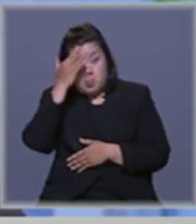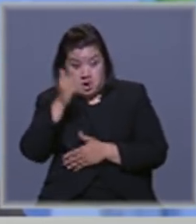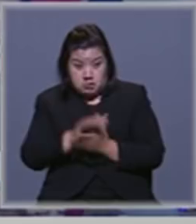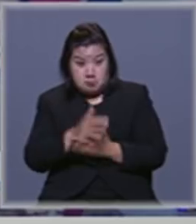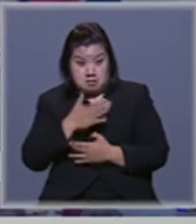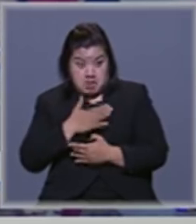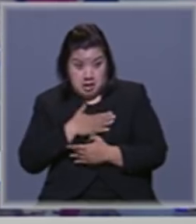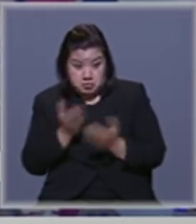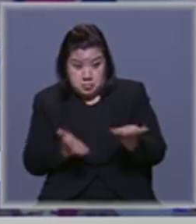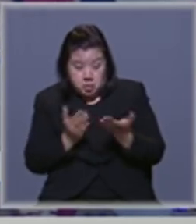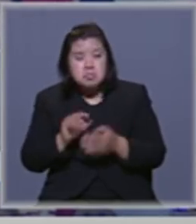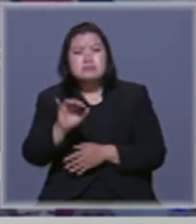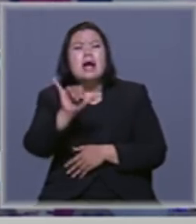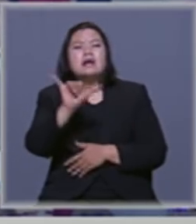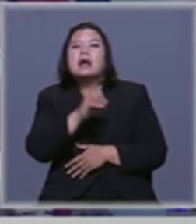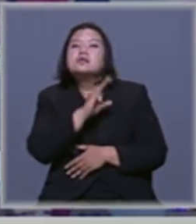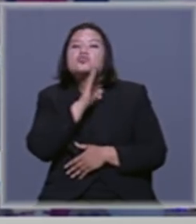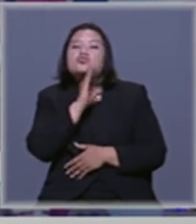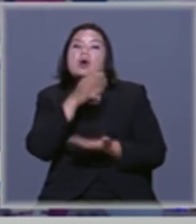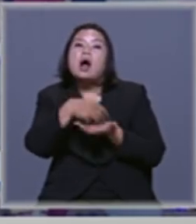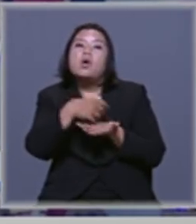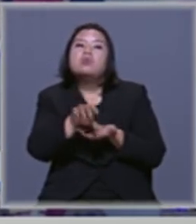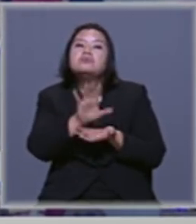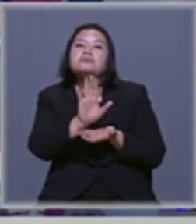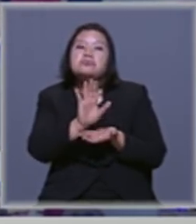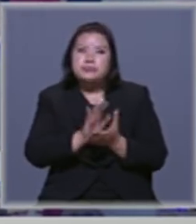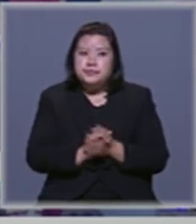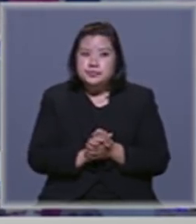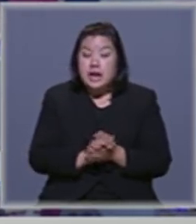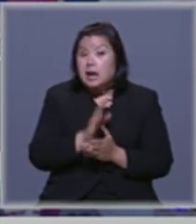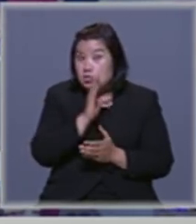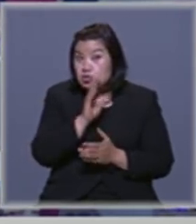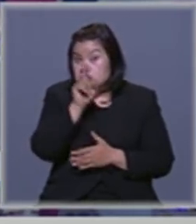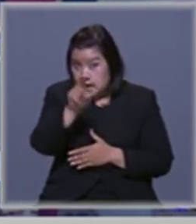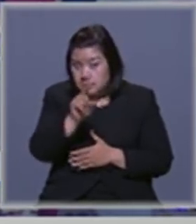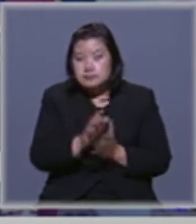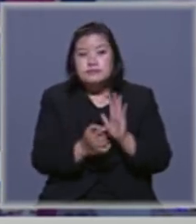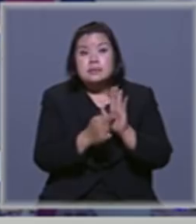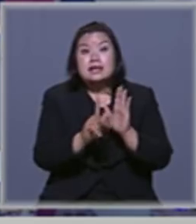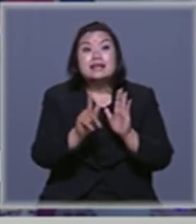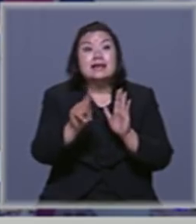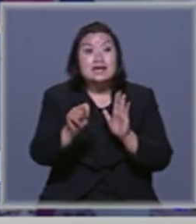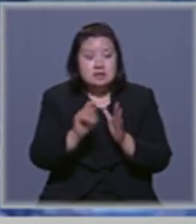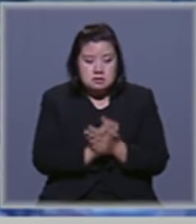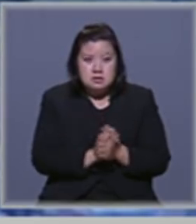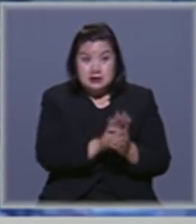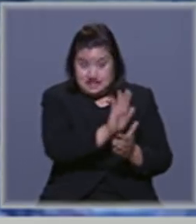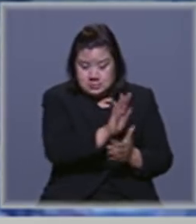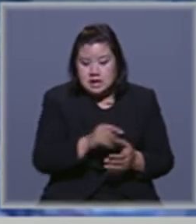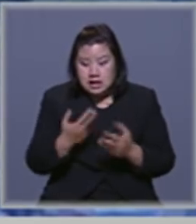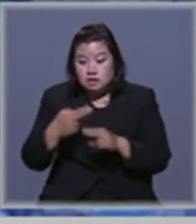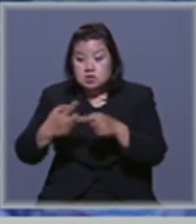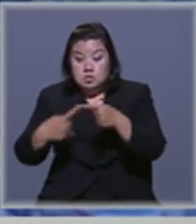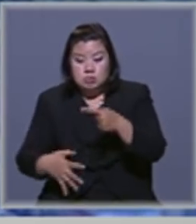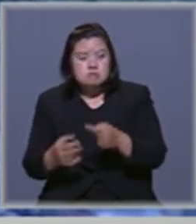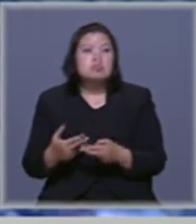ไทย นี่เราสมมติให้ดู แต่ว่าตัวเลขระบบเขตเนี่ยถ้าเพื่อไทยพุ่งเป้าไปที่เฉพาะเขตส่วนบัญชีรายชื่อไม่สนใจให้พรร